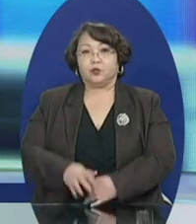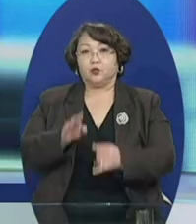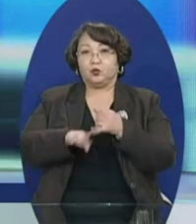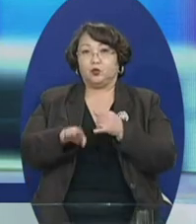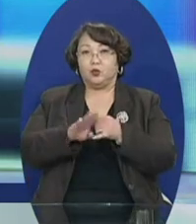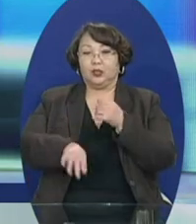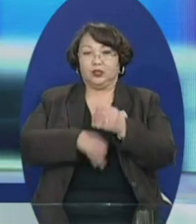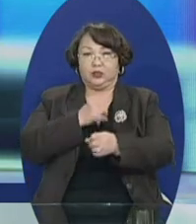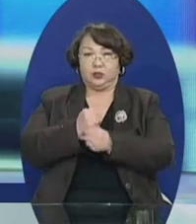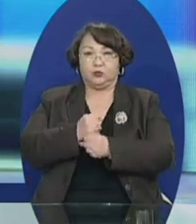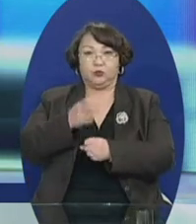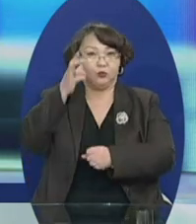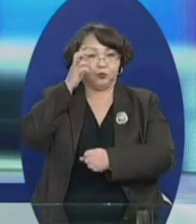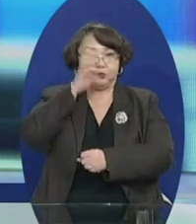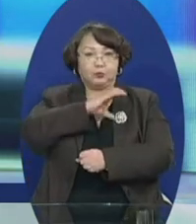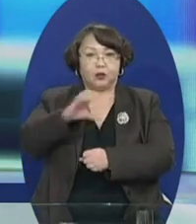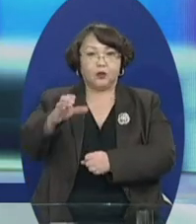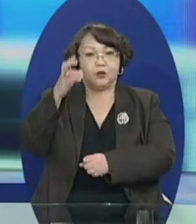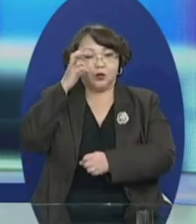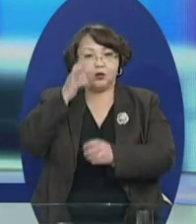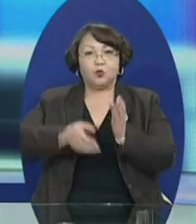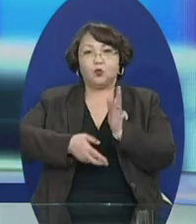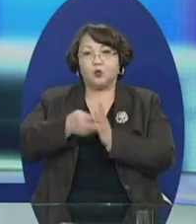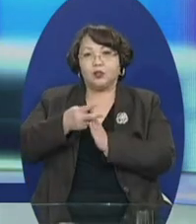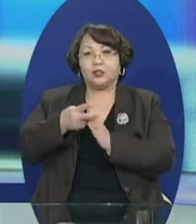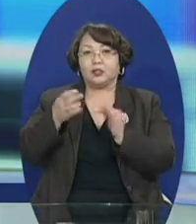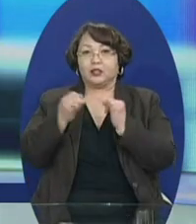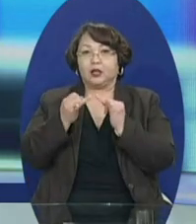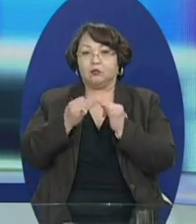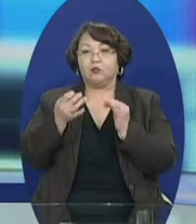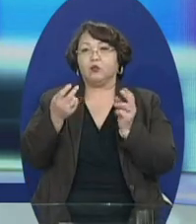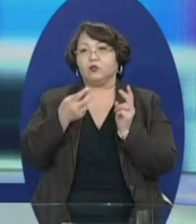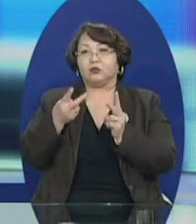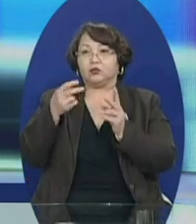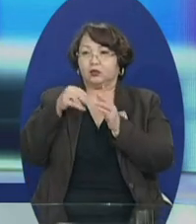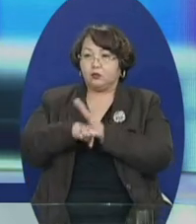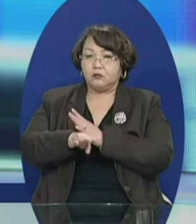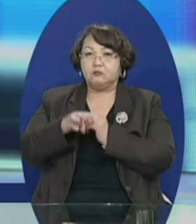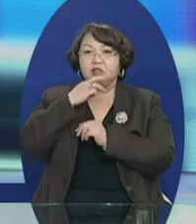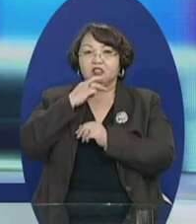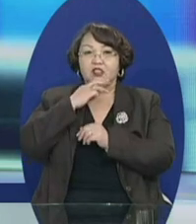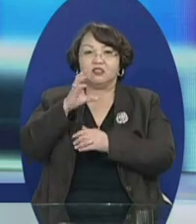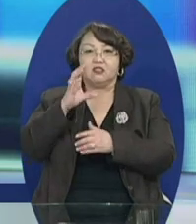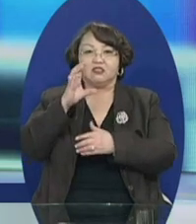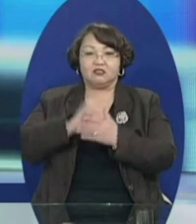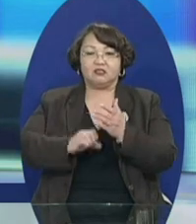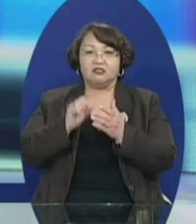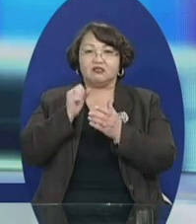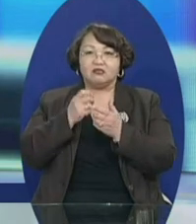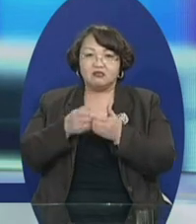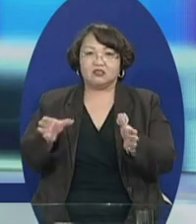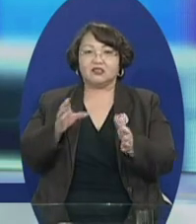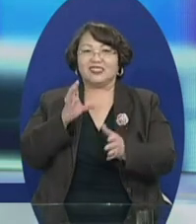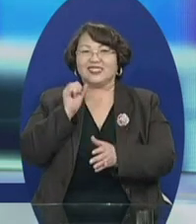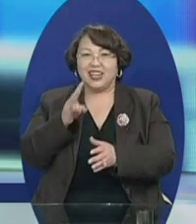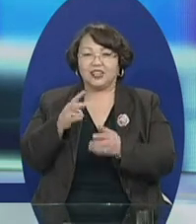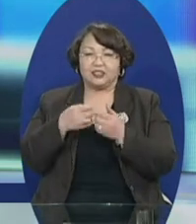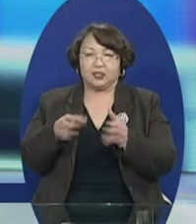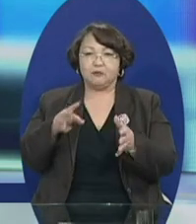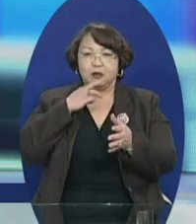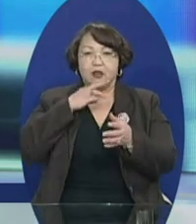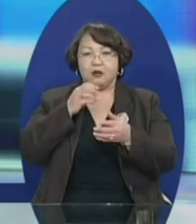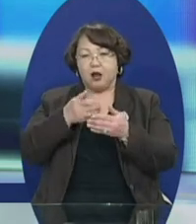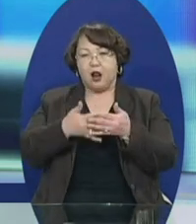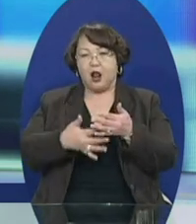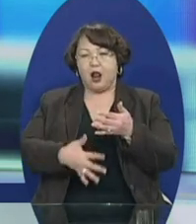Өдөн жилүүдэд боловсруулалтын салбар боловсруулалтын үнэлгээ цахим үйлчлэгээр дамжуулан мэдээллийн сан бий болгосон. Эдгээр мэдээллийн санга